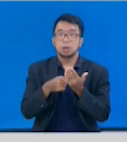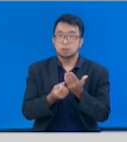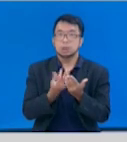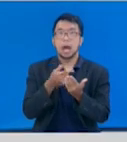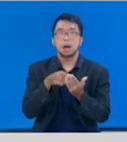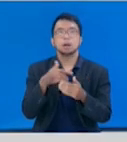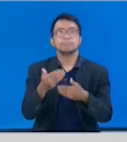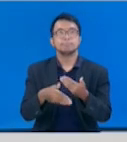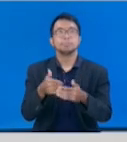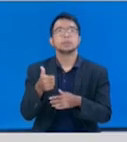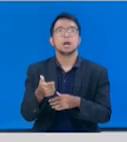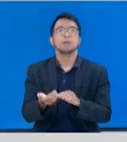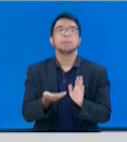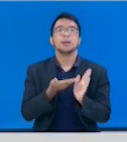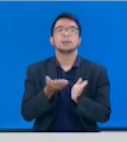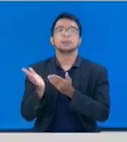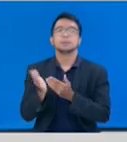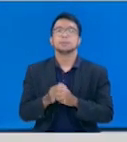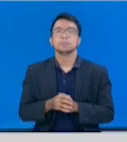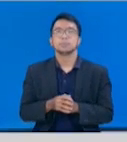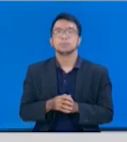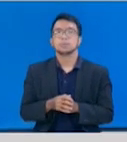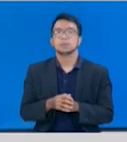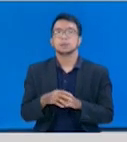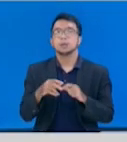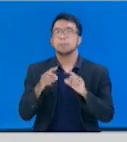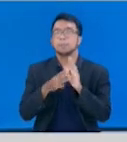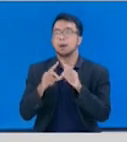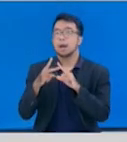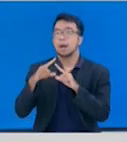Seperti itu, Deta. Kembali ke studio. Baik, terima kasih Mahathir atas laporan Anda. Selamat bertugas kembali.